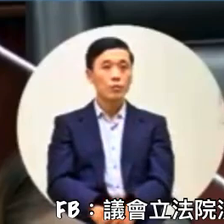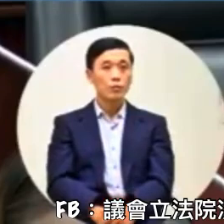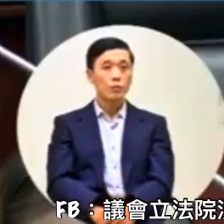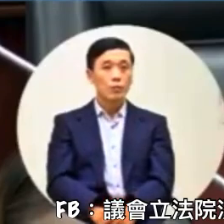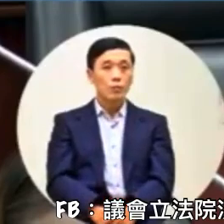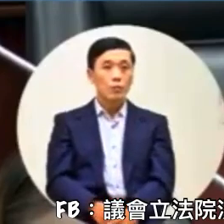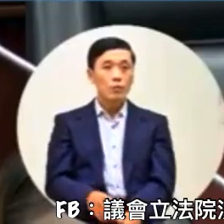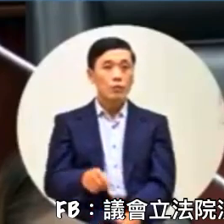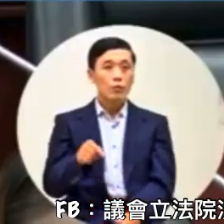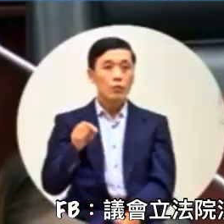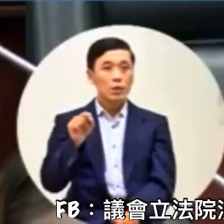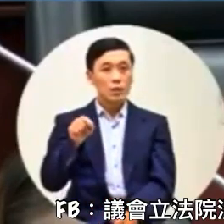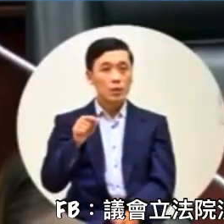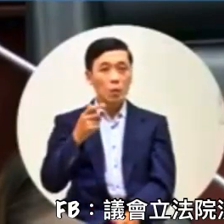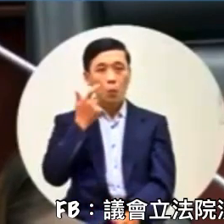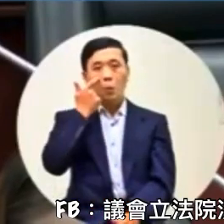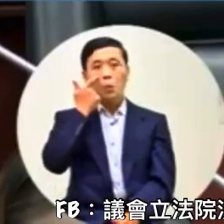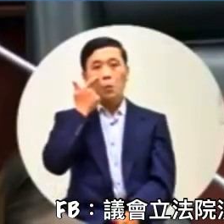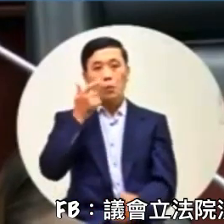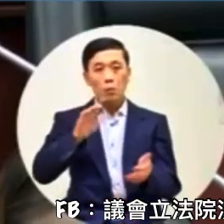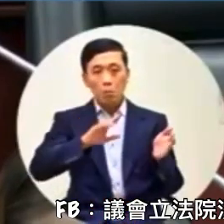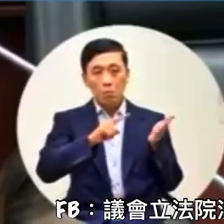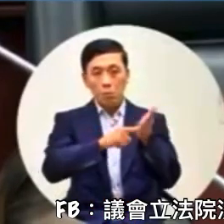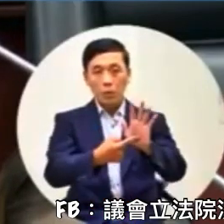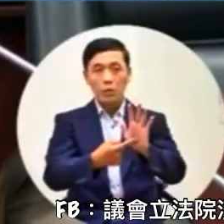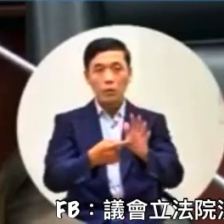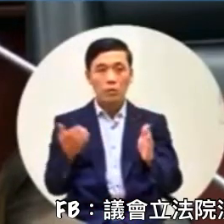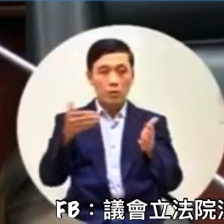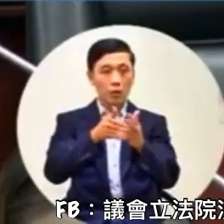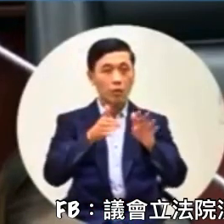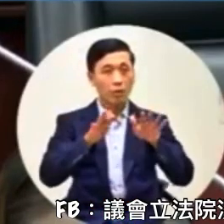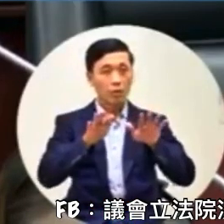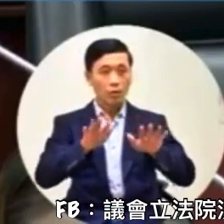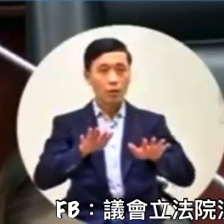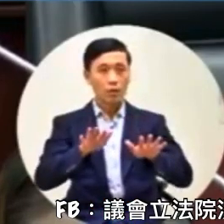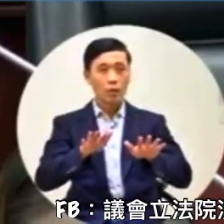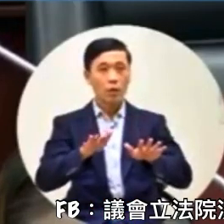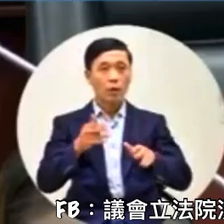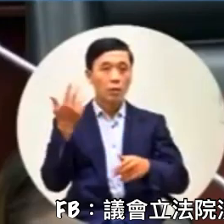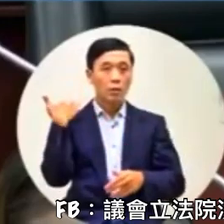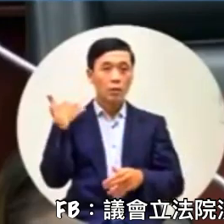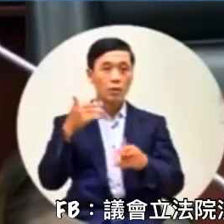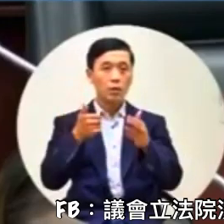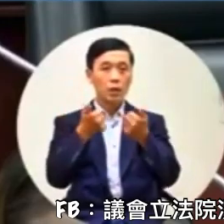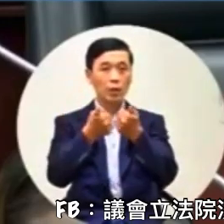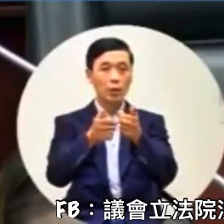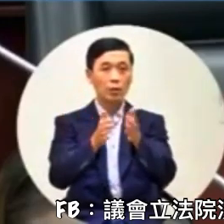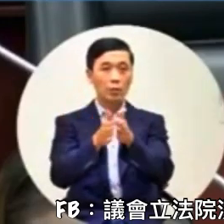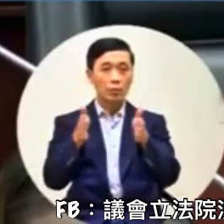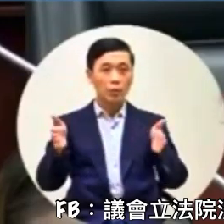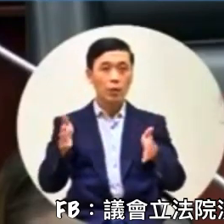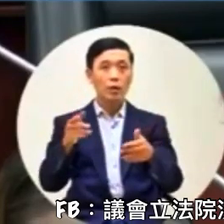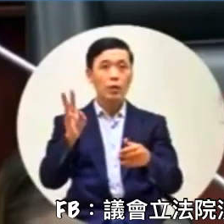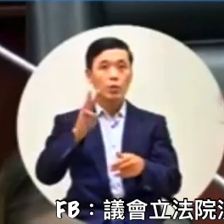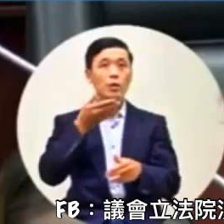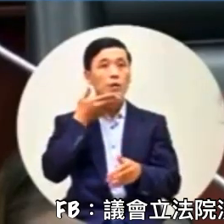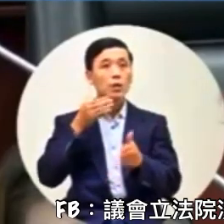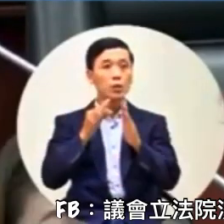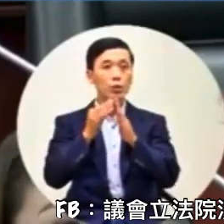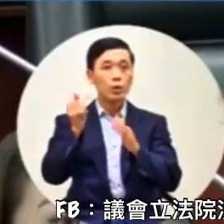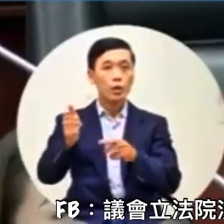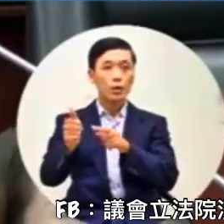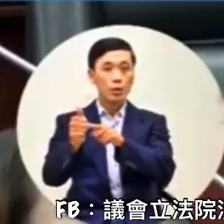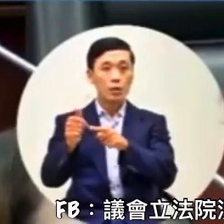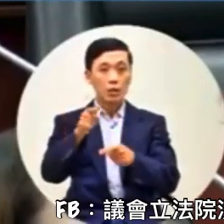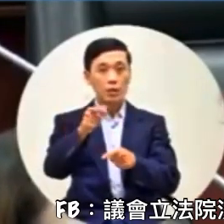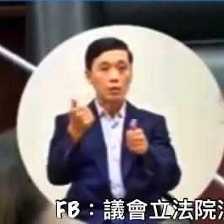这么过分的行为，到现在那个上个会期，水利局长，我在你代理的